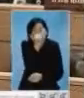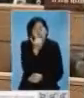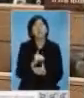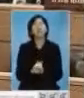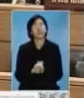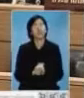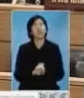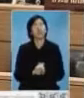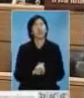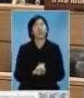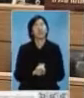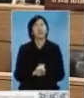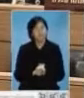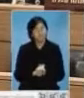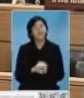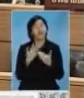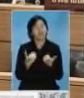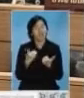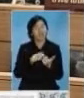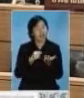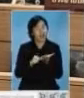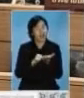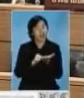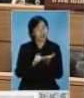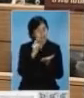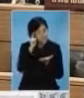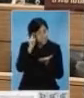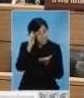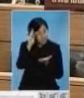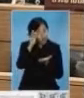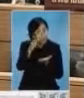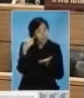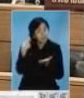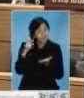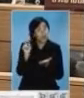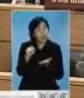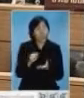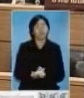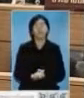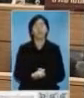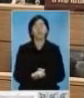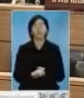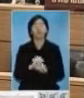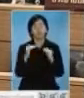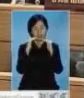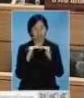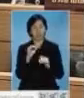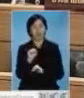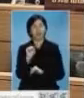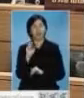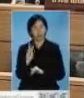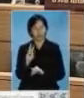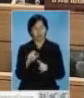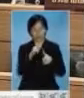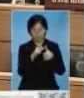มีเหตุเฉพาะหน้าเกิดขึ้นใช่หรือไม่ท่านประธานครับผมจะพูดเฉพาะเรื่องว่าในเรื่องของสว.